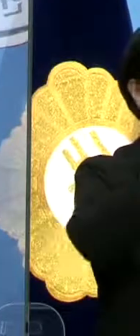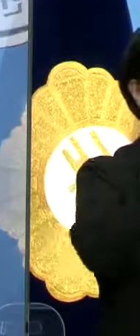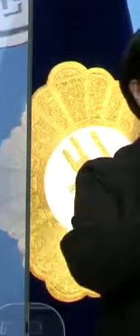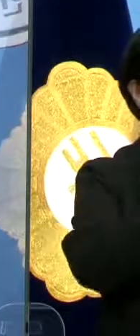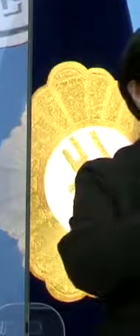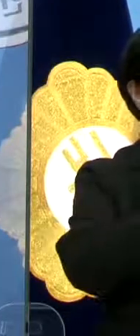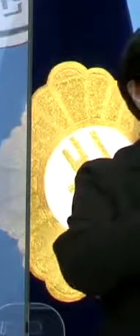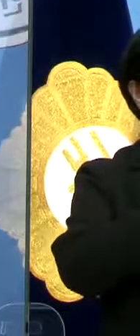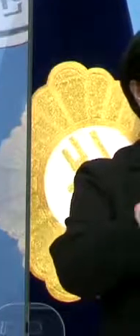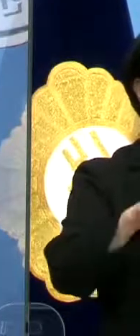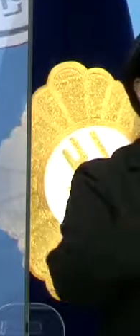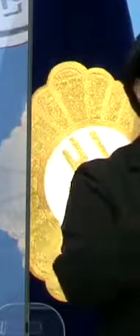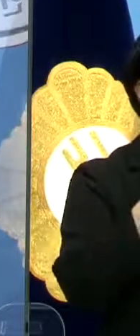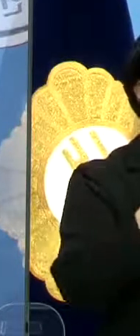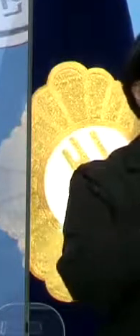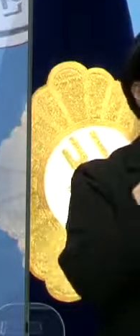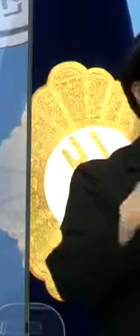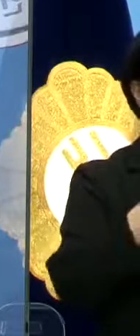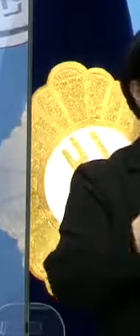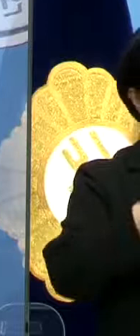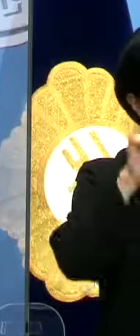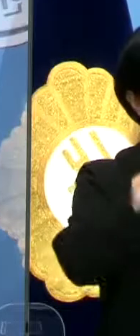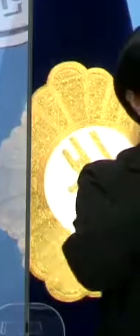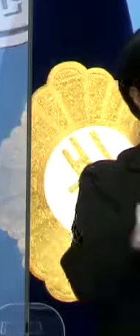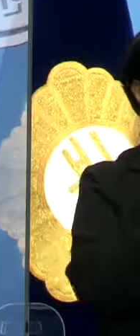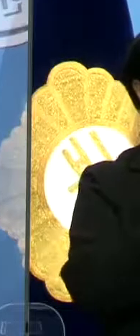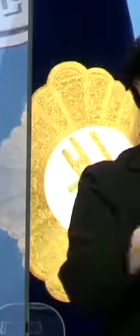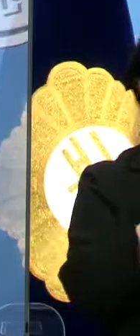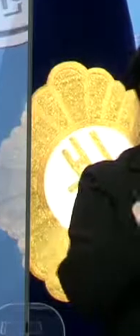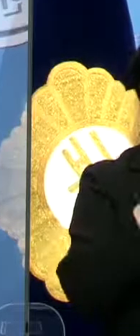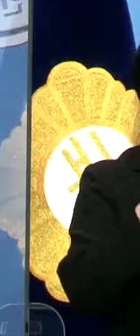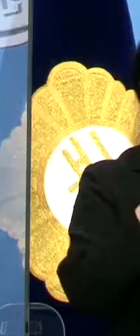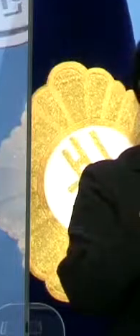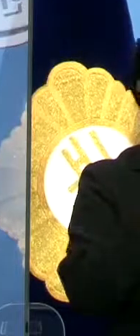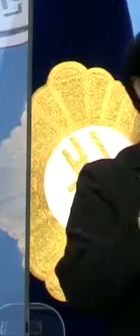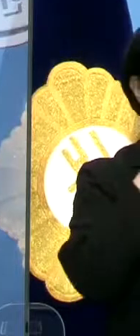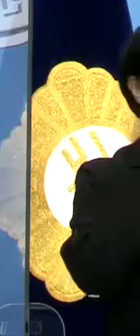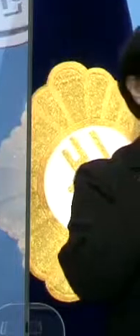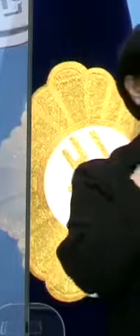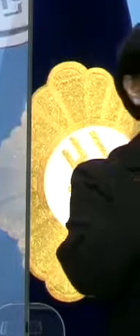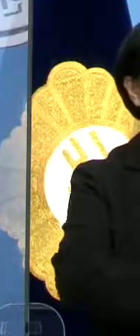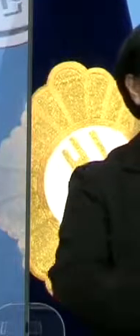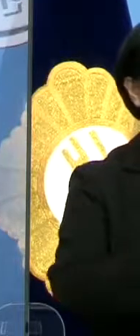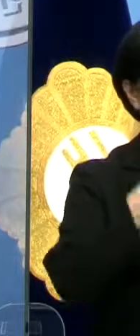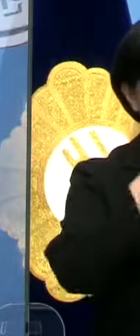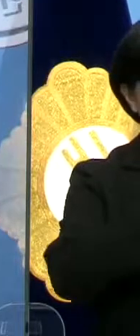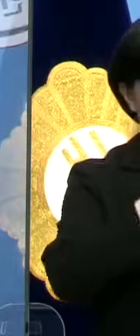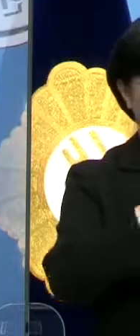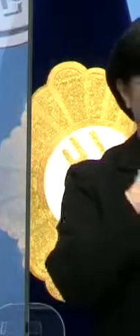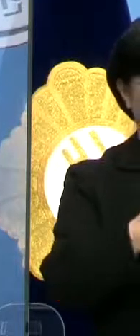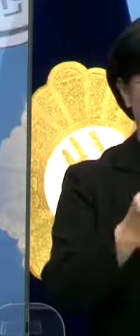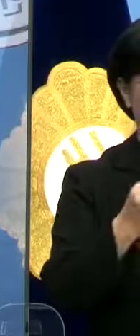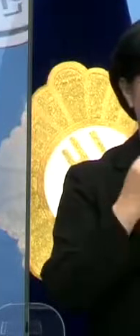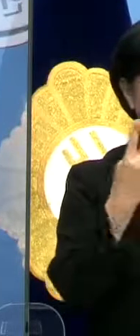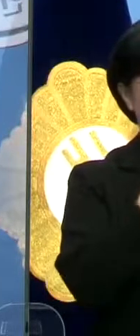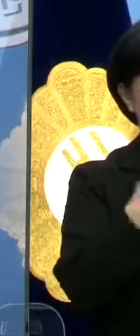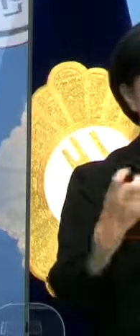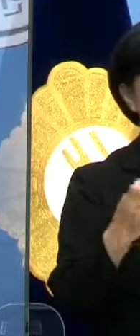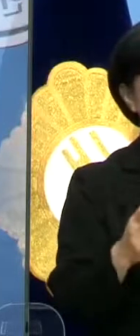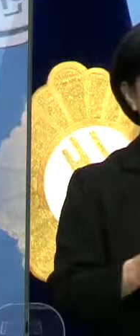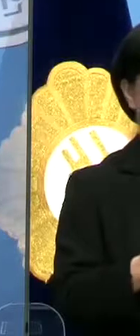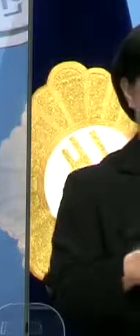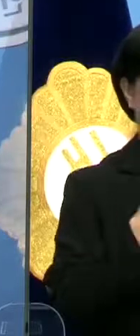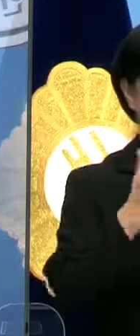파탄 내고 있는 짬짬이 정치의 맞서 건강한 풀뿌리 민주주의를 일궈 나갈 것임을 약속드린다 가 2020 년 12월